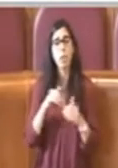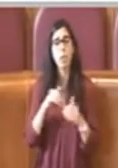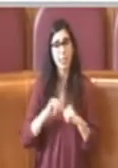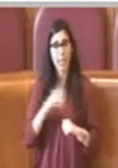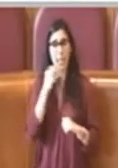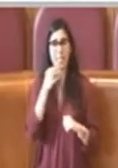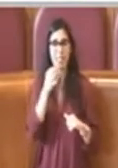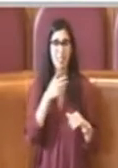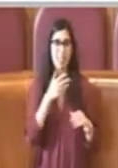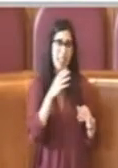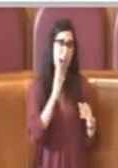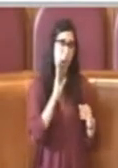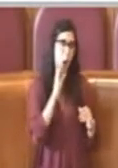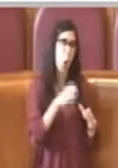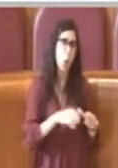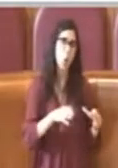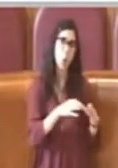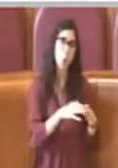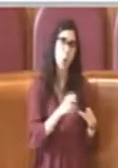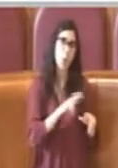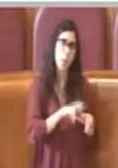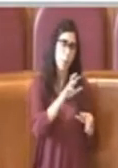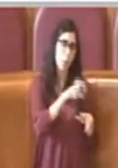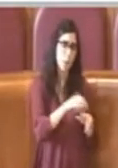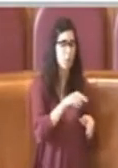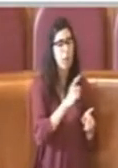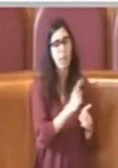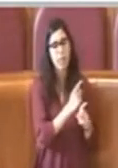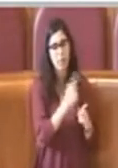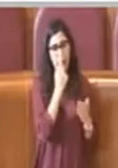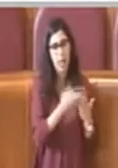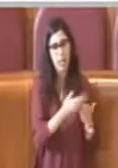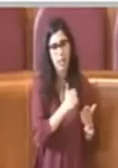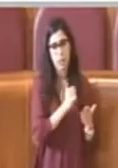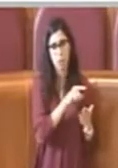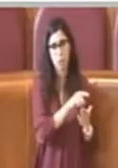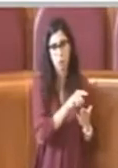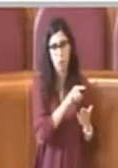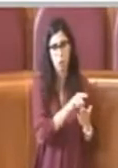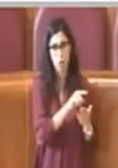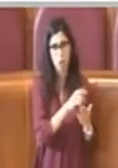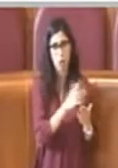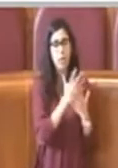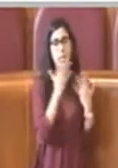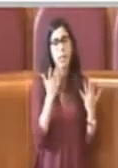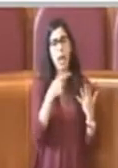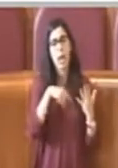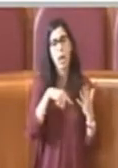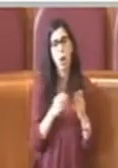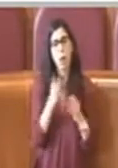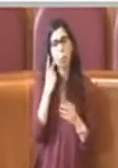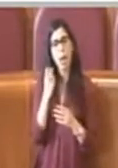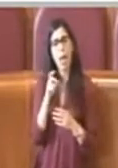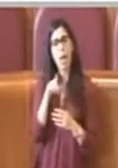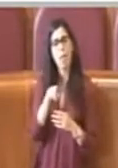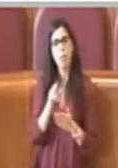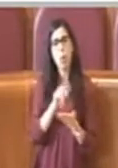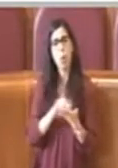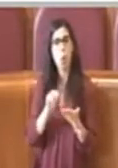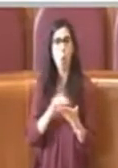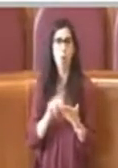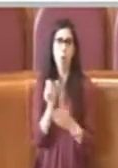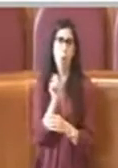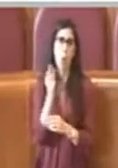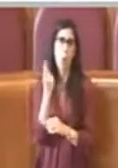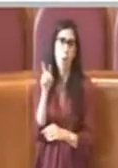municipi dovrebbero eventualmente adeguarsi. Abbiamo previsto però chiaramente un ufficio composto da un singolo soggetto,